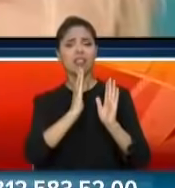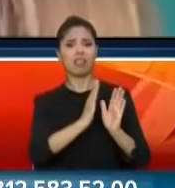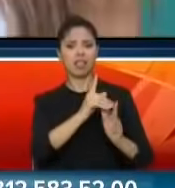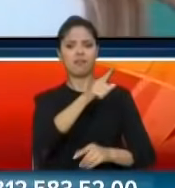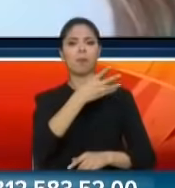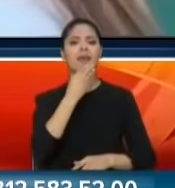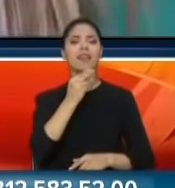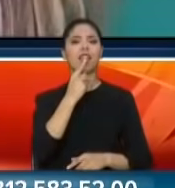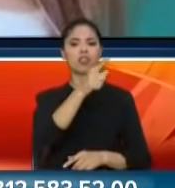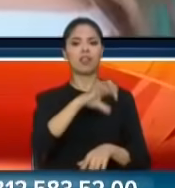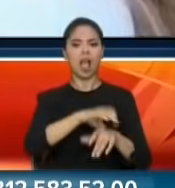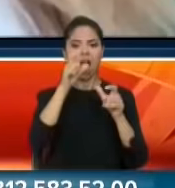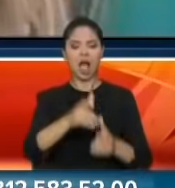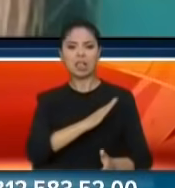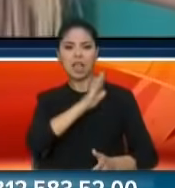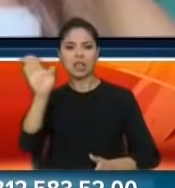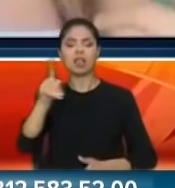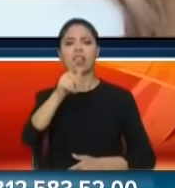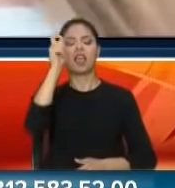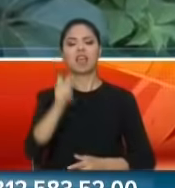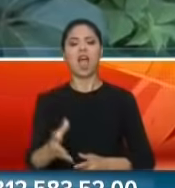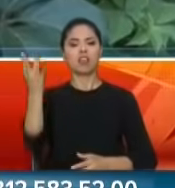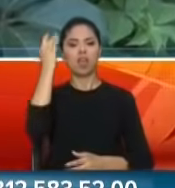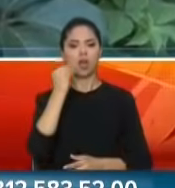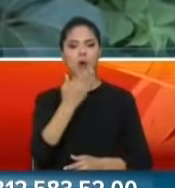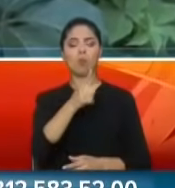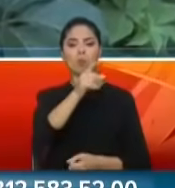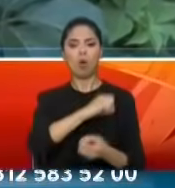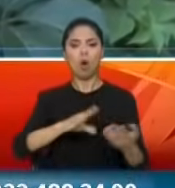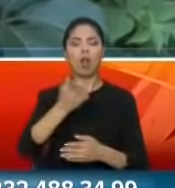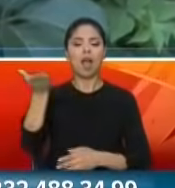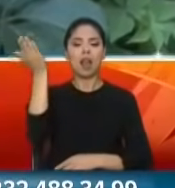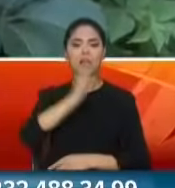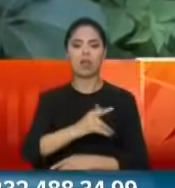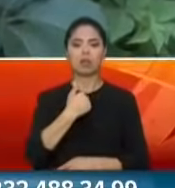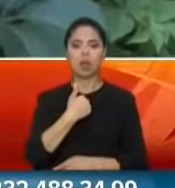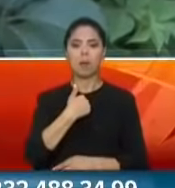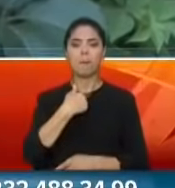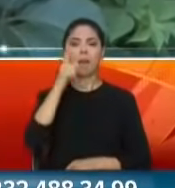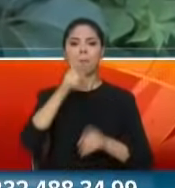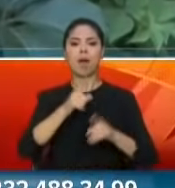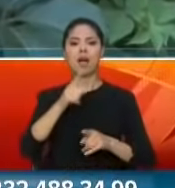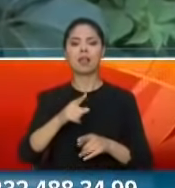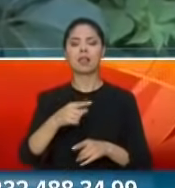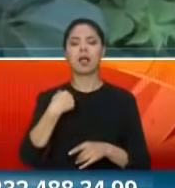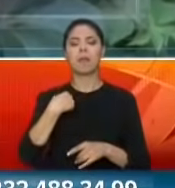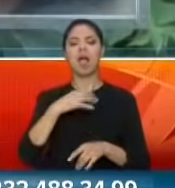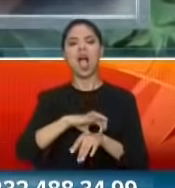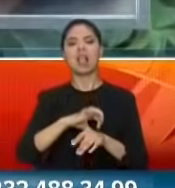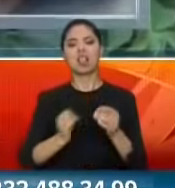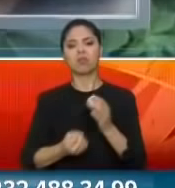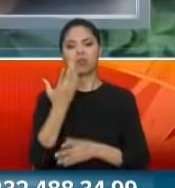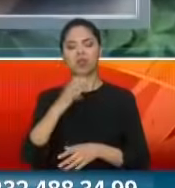rahatsızlandı. Hastaneye gidince de gerçek ortaya çıktı. Bu olaylardan sonra bazı rahatsızlıklarım baş